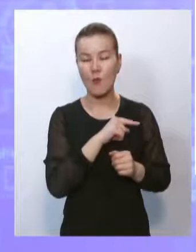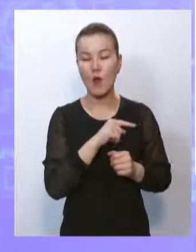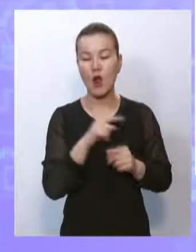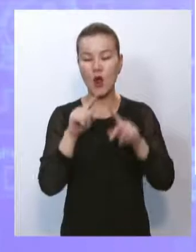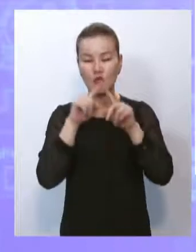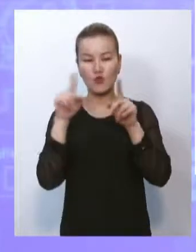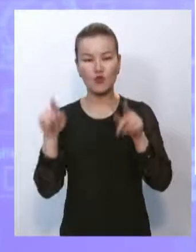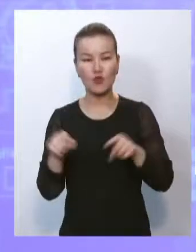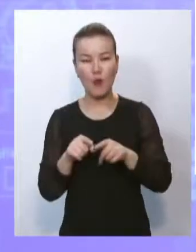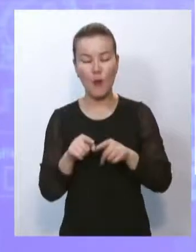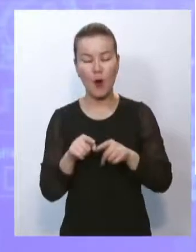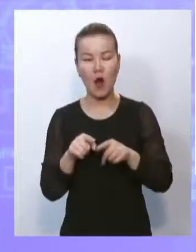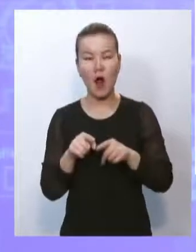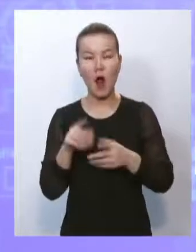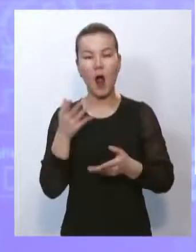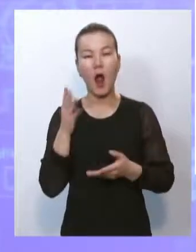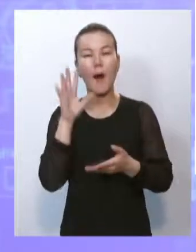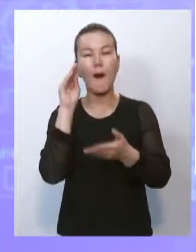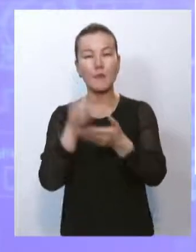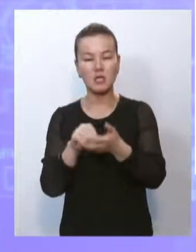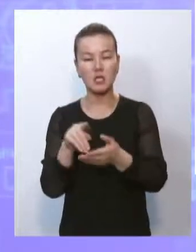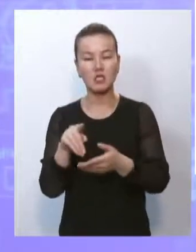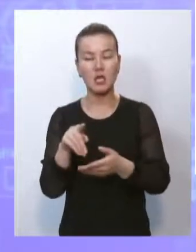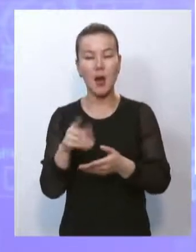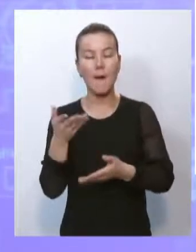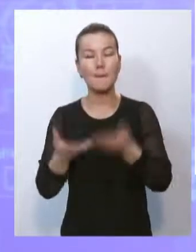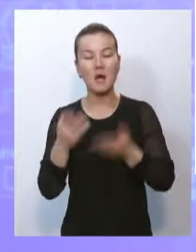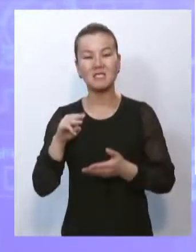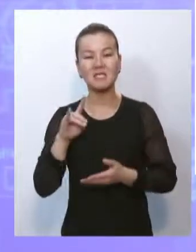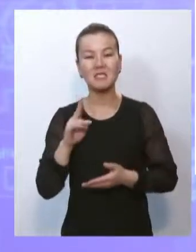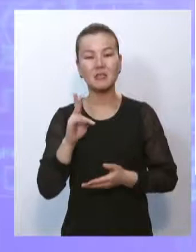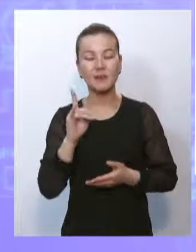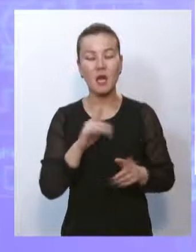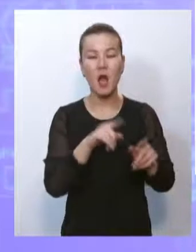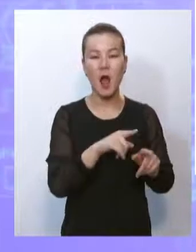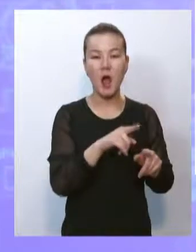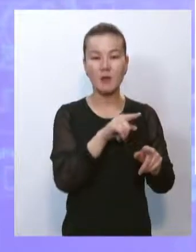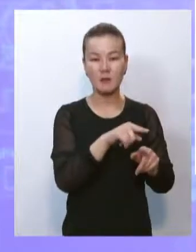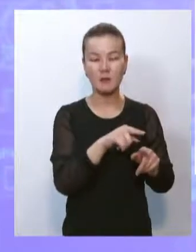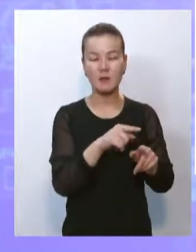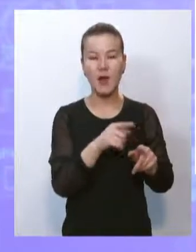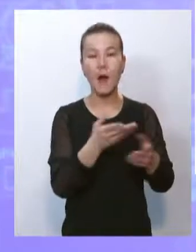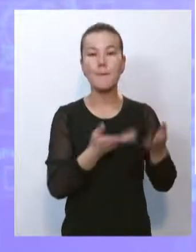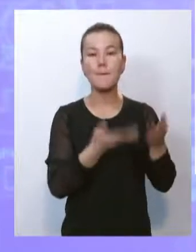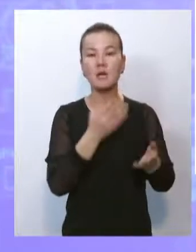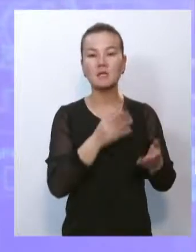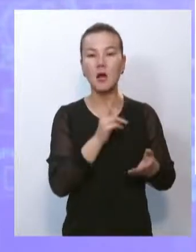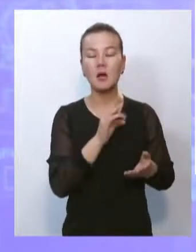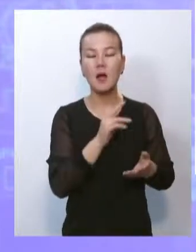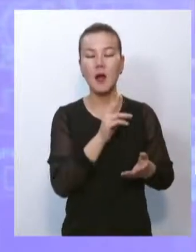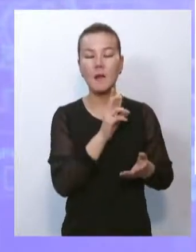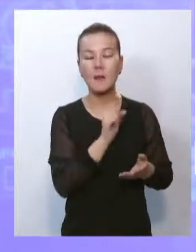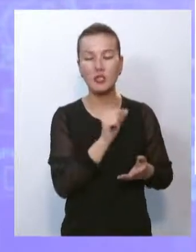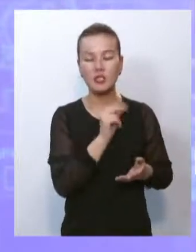обозначим массу тыквы овалом массу бабочка стрелочкой